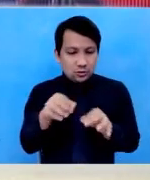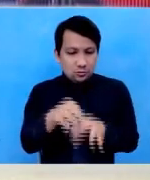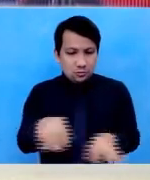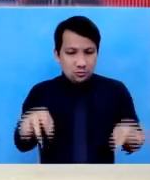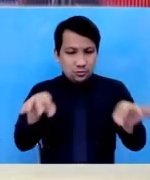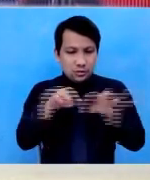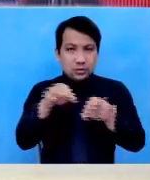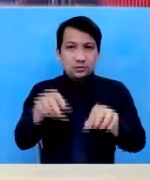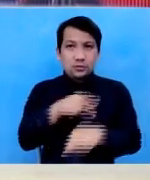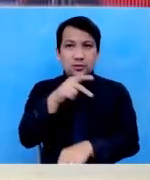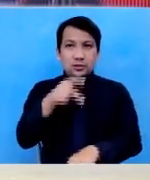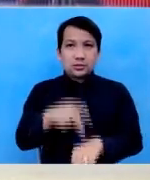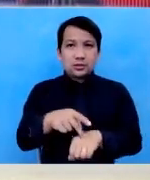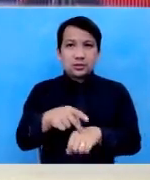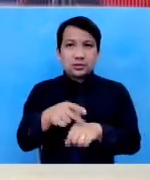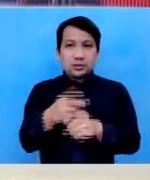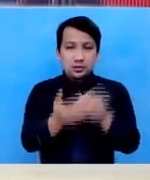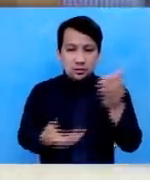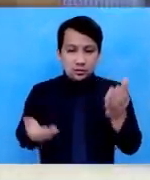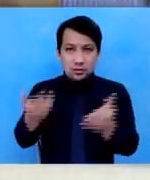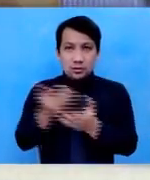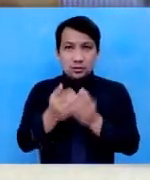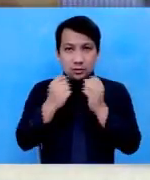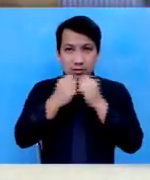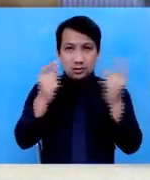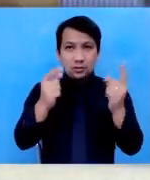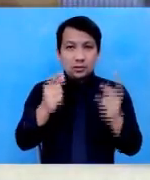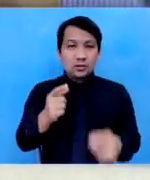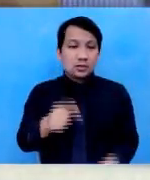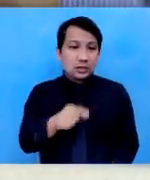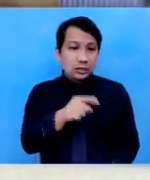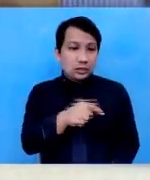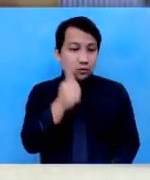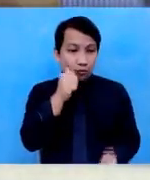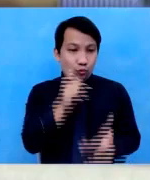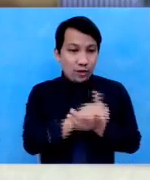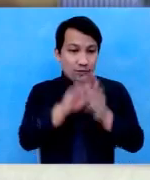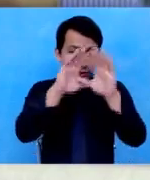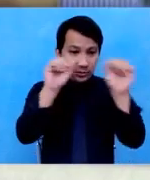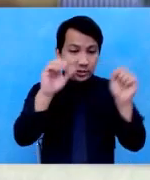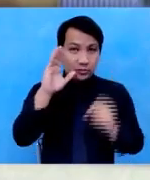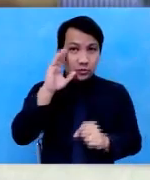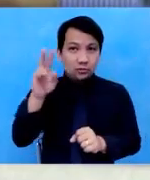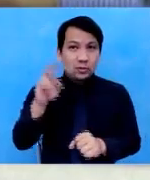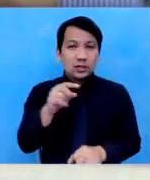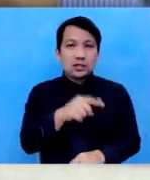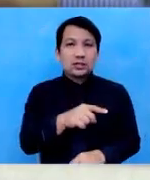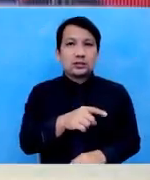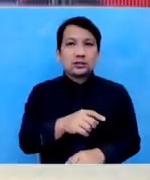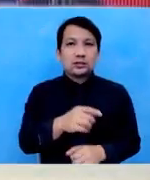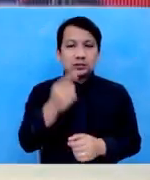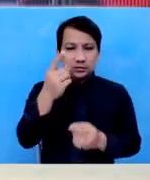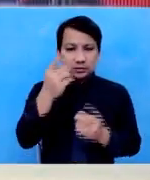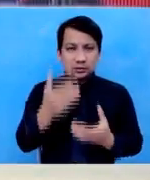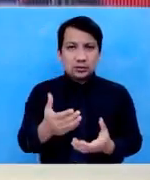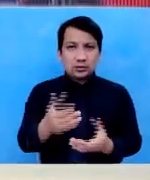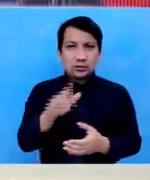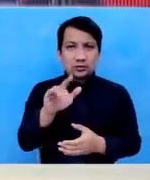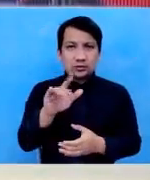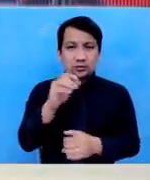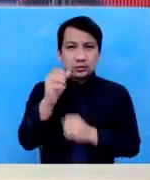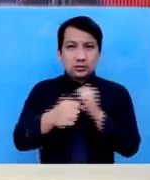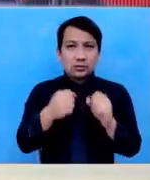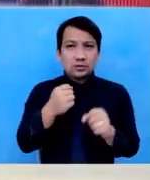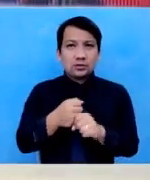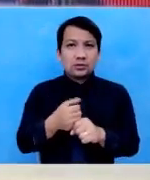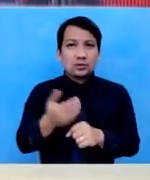Sorpresa namang dumating si First Lady Liza Araneta Marcos na isa ring guro at 25 taon nang nagtuturo. Nung nakaraang sona